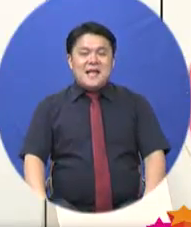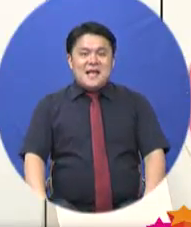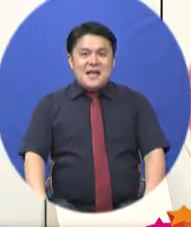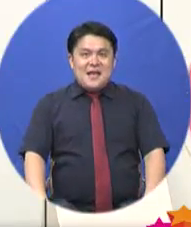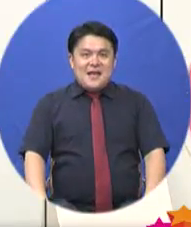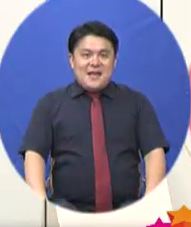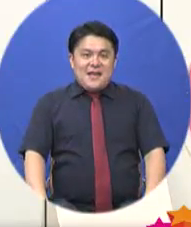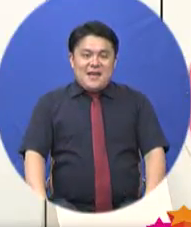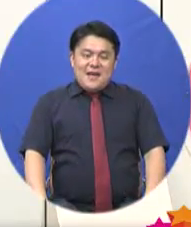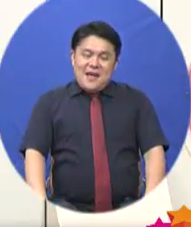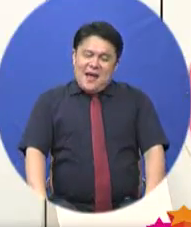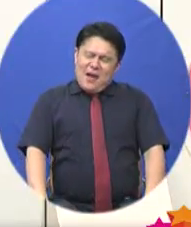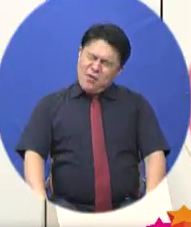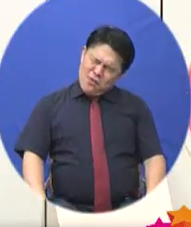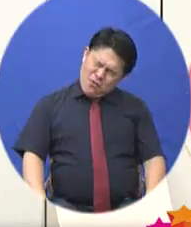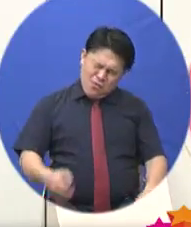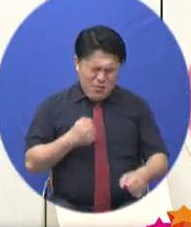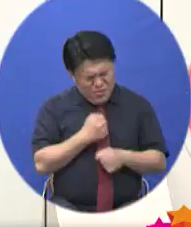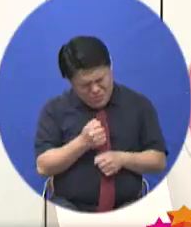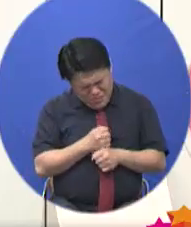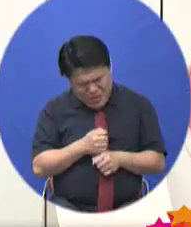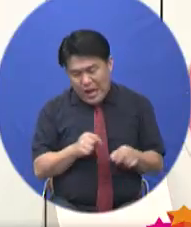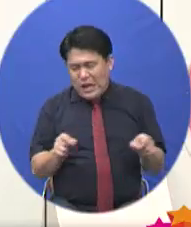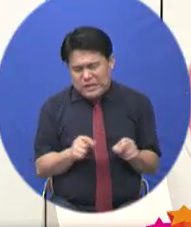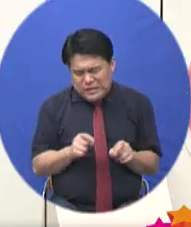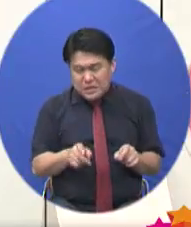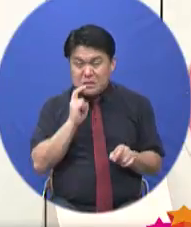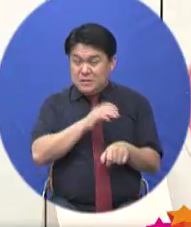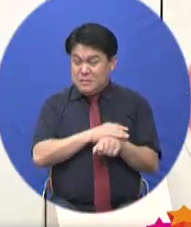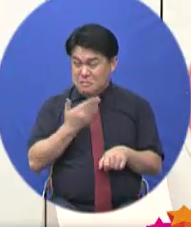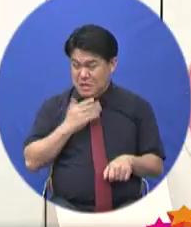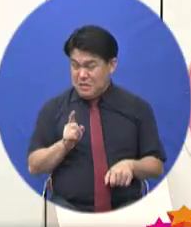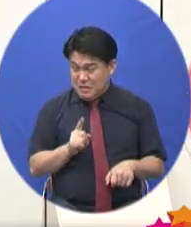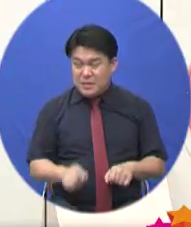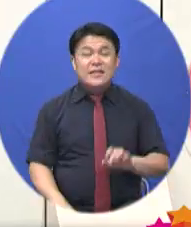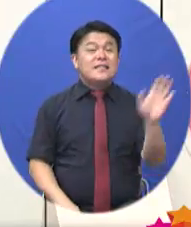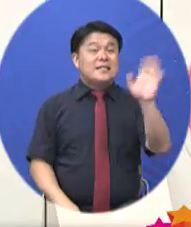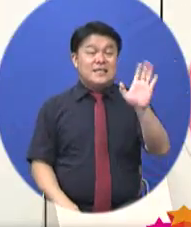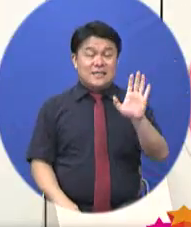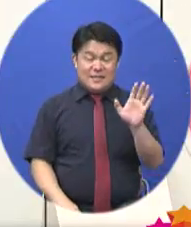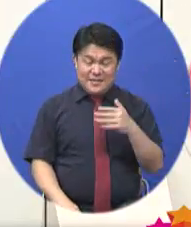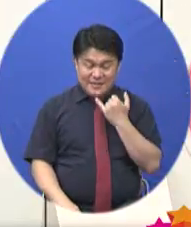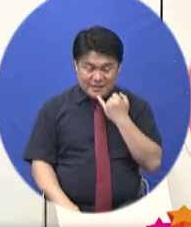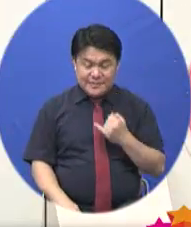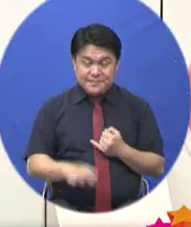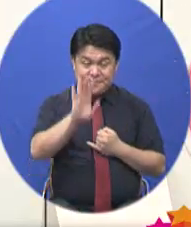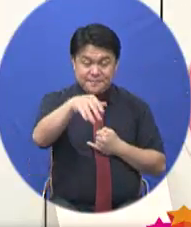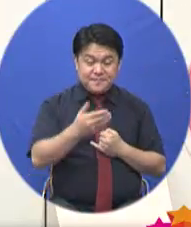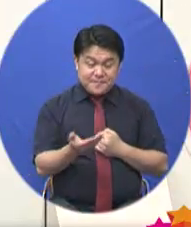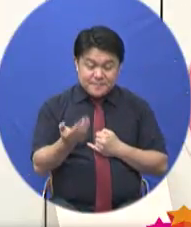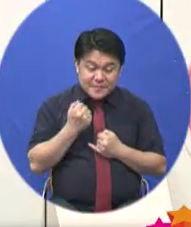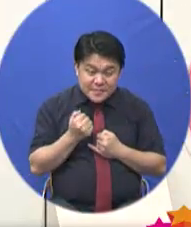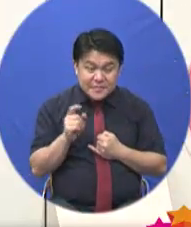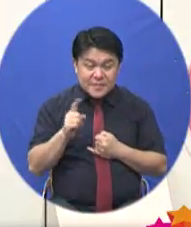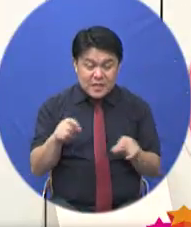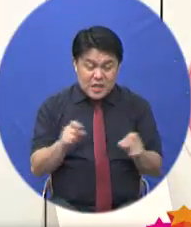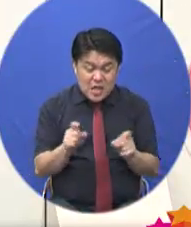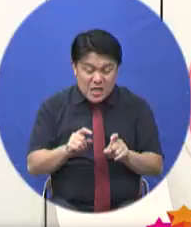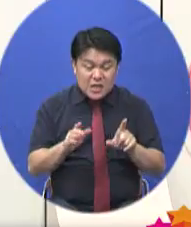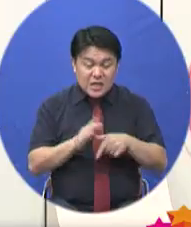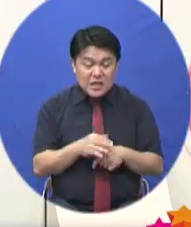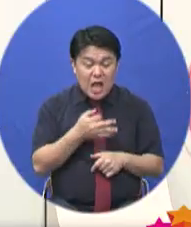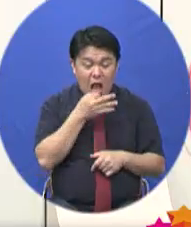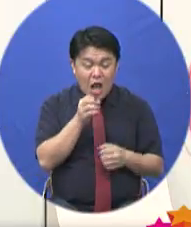이게 당황해서 막 떨려갖고 노래나 들려나 모르겠네요. 떨리지 마시, 떨릴 때는요. 예. 미리 말씀을 좀 몇 마디